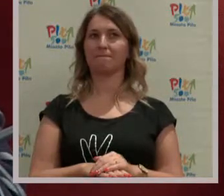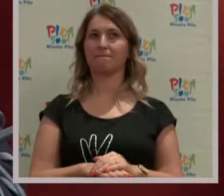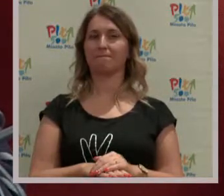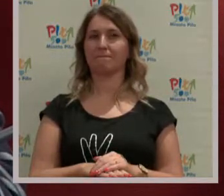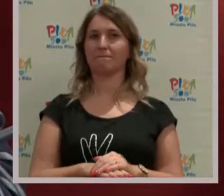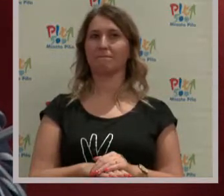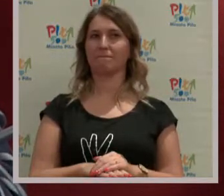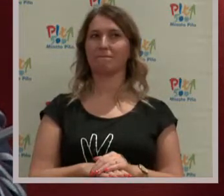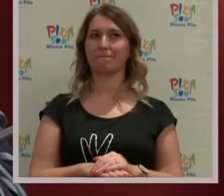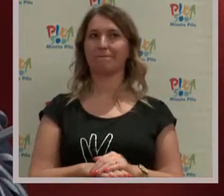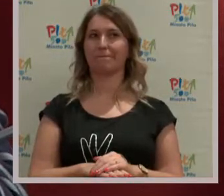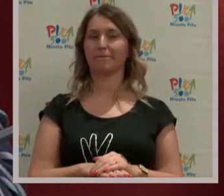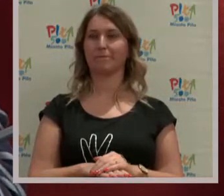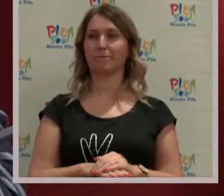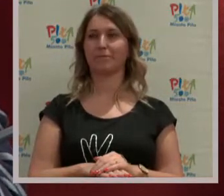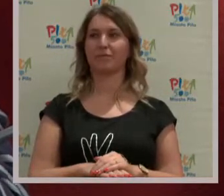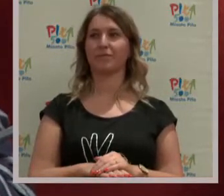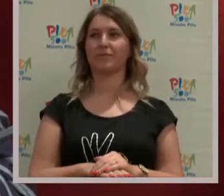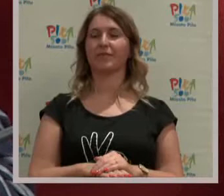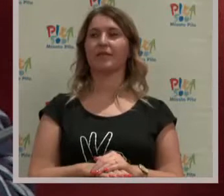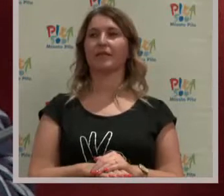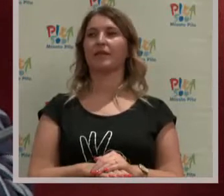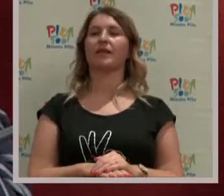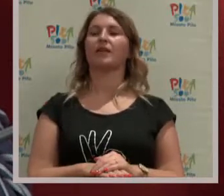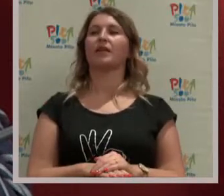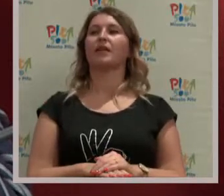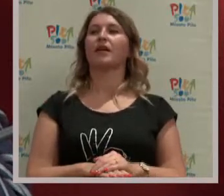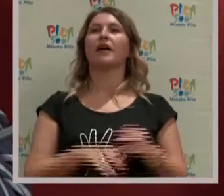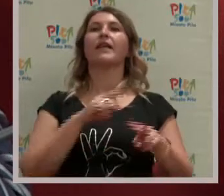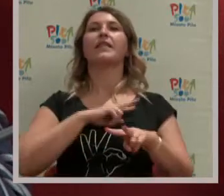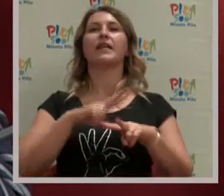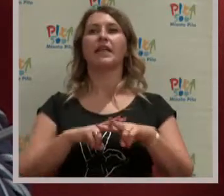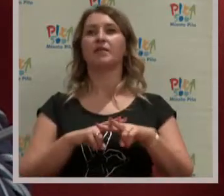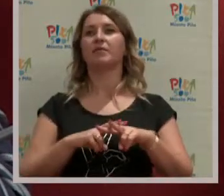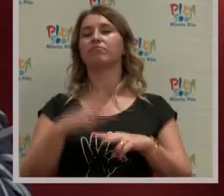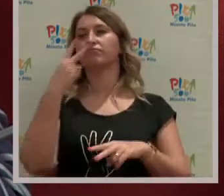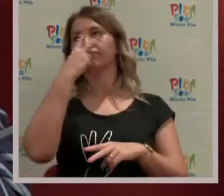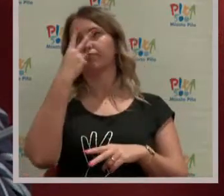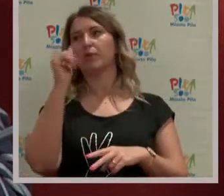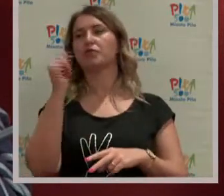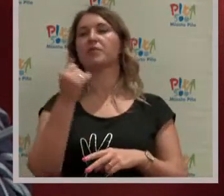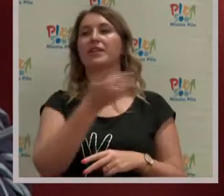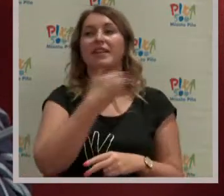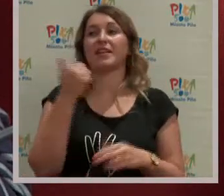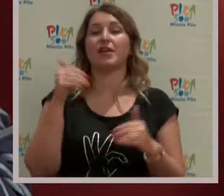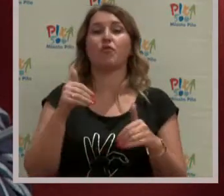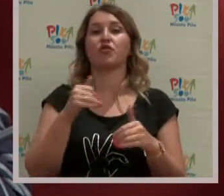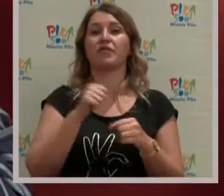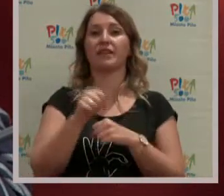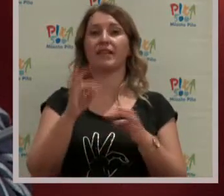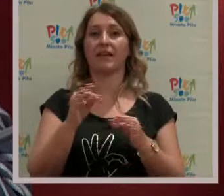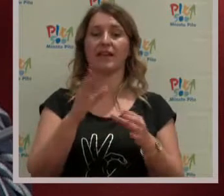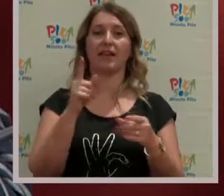chodzi o możliwość i termin odzyskania tego dochodu w bieżącym roku jest on w tym momencie niemożliwy dlatego też